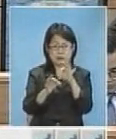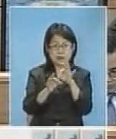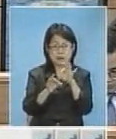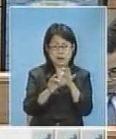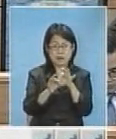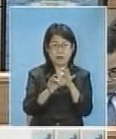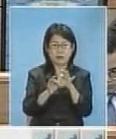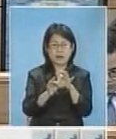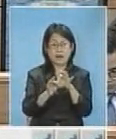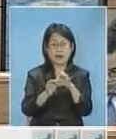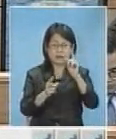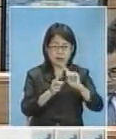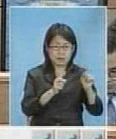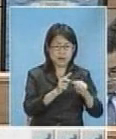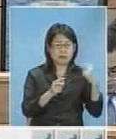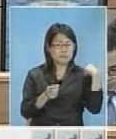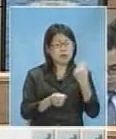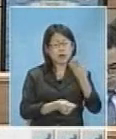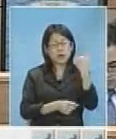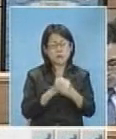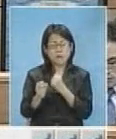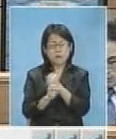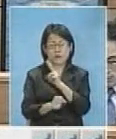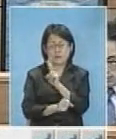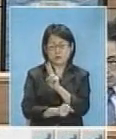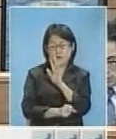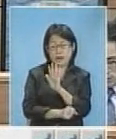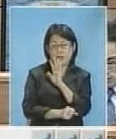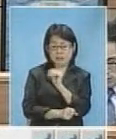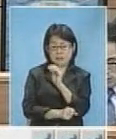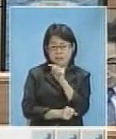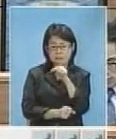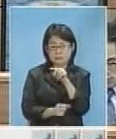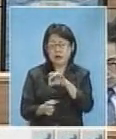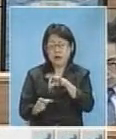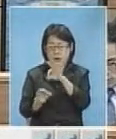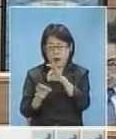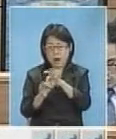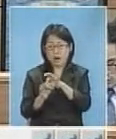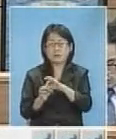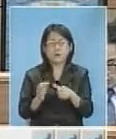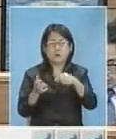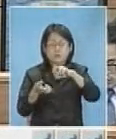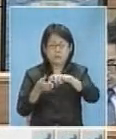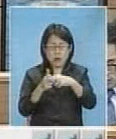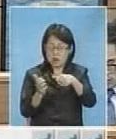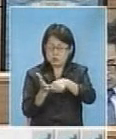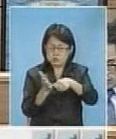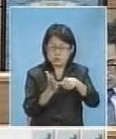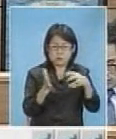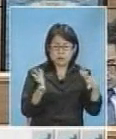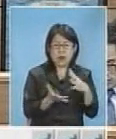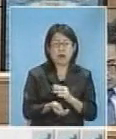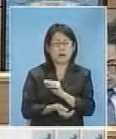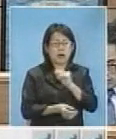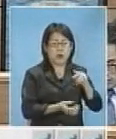งเมื่อปี2540มาเป็นภาระของรัฐบาลโดยให้กองทุนฟื้นฟูนั้นเป็นผู้รับภาระนี้ไ